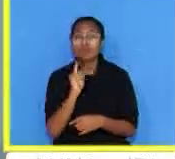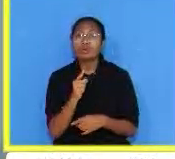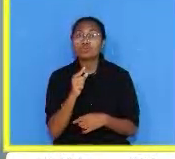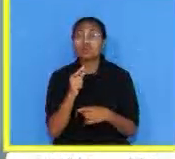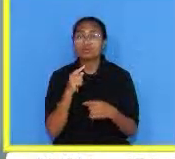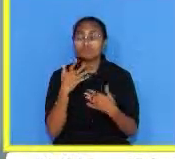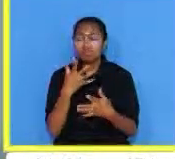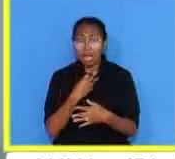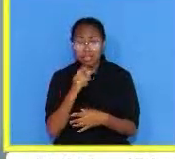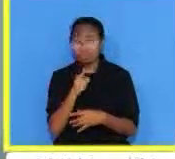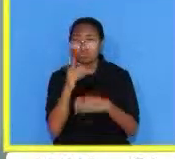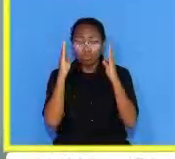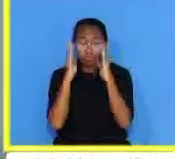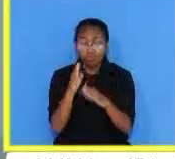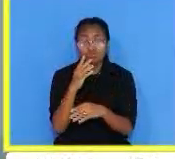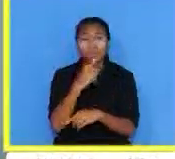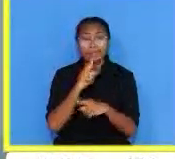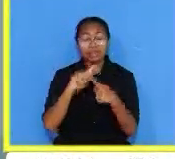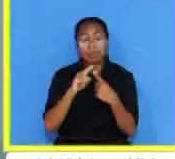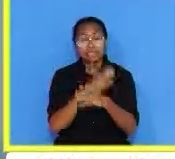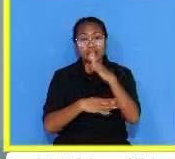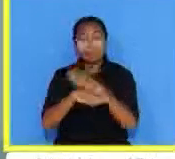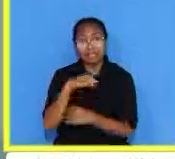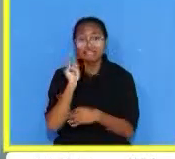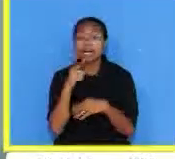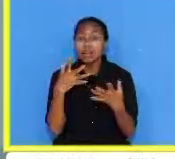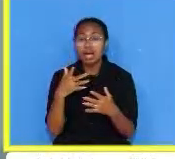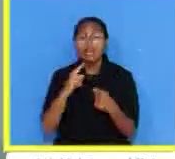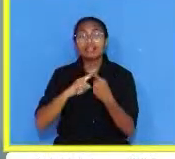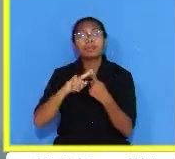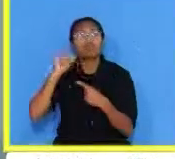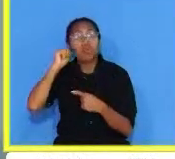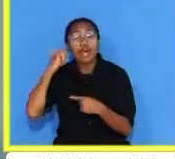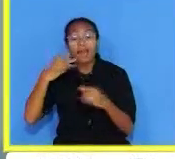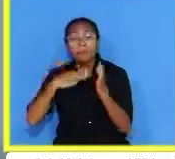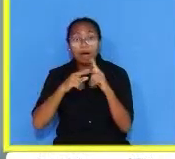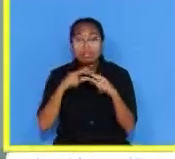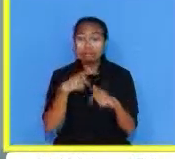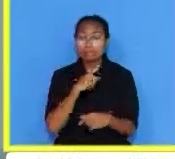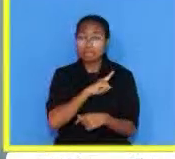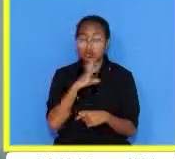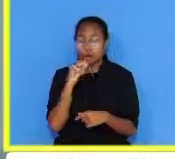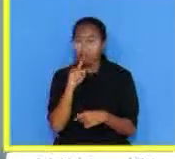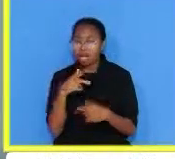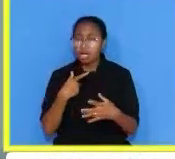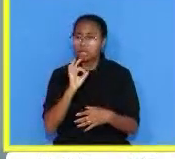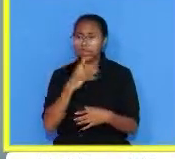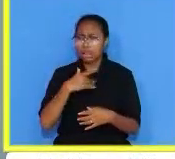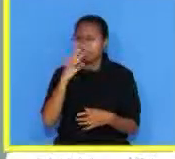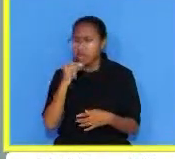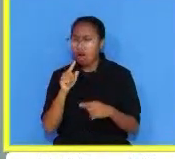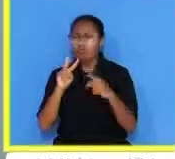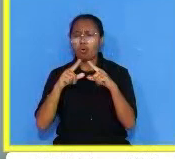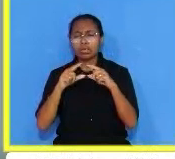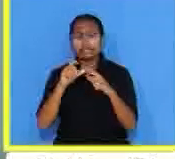teman-teman yang difabel, karena dari Ibu Emma sendiri sudah mengatakan bahwa kita jangan memvonis diri